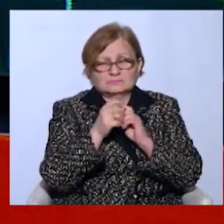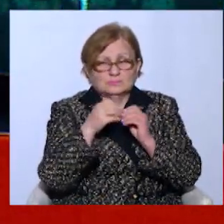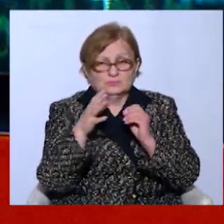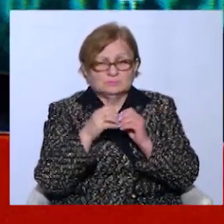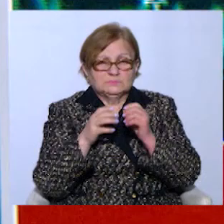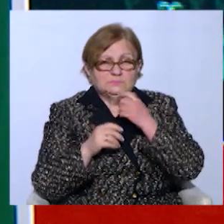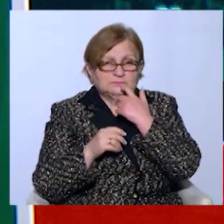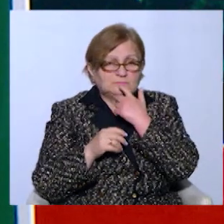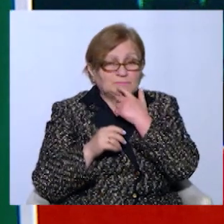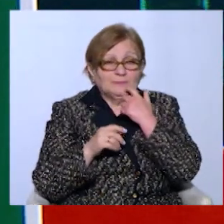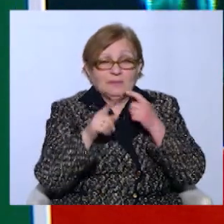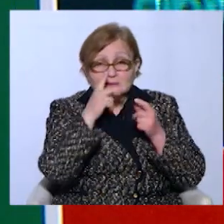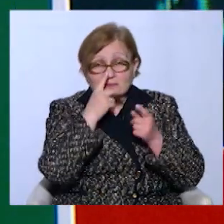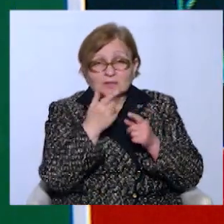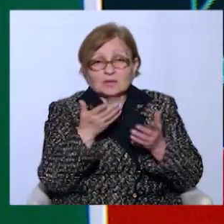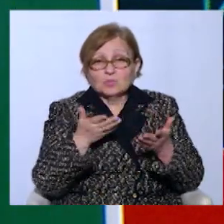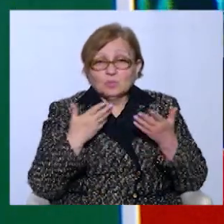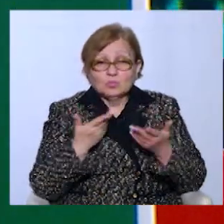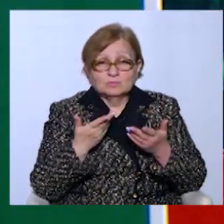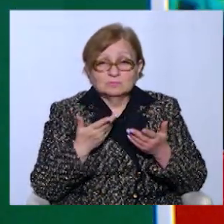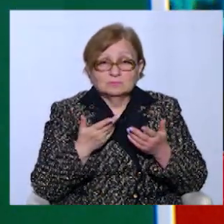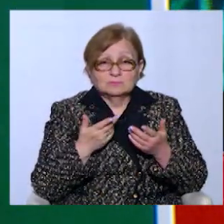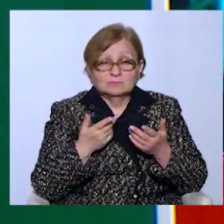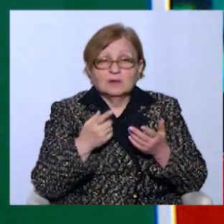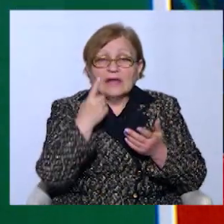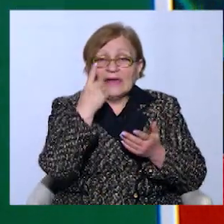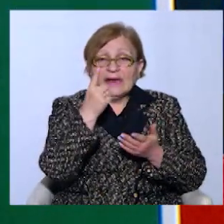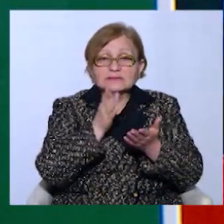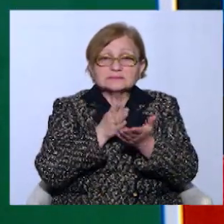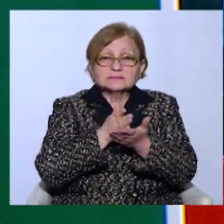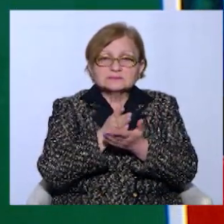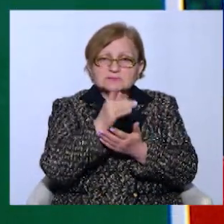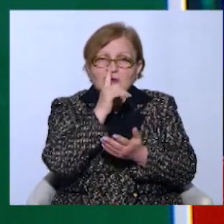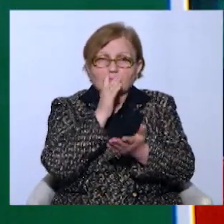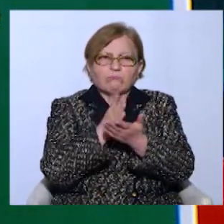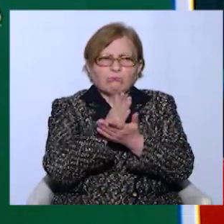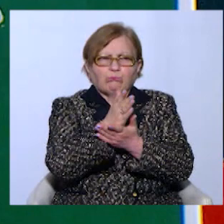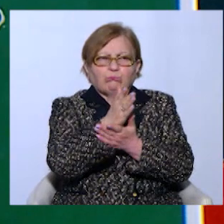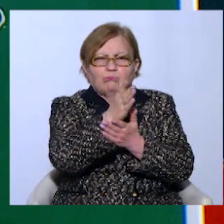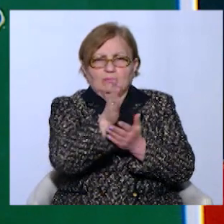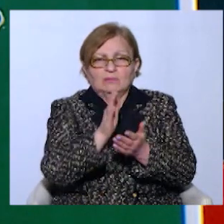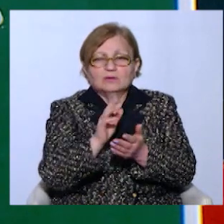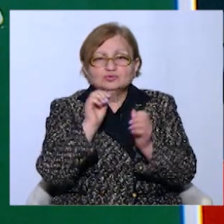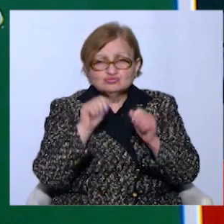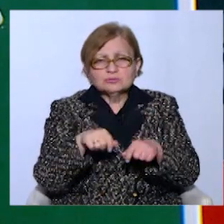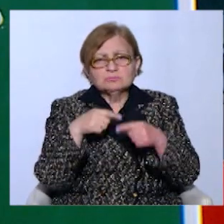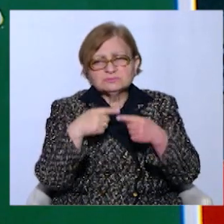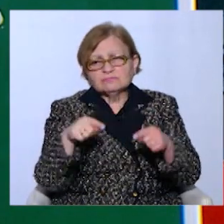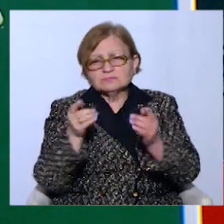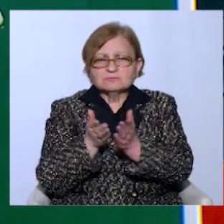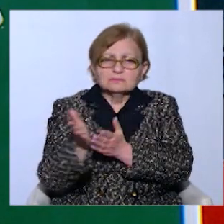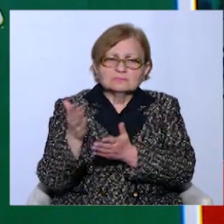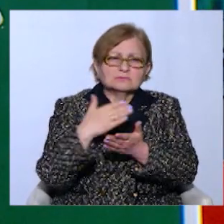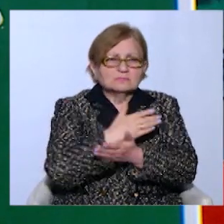მას ამით მე რა დაგანახეთ, რომ არ არის მხოლოდ ერთი გზა რაღაცის ამოხსნის დროს. შეიძლება იყოს 2, 3 და